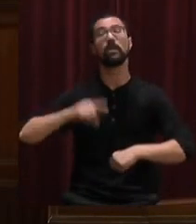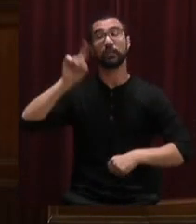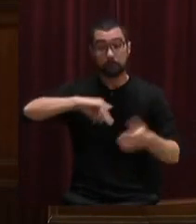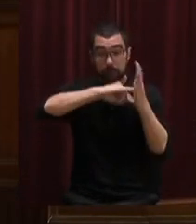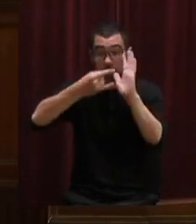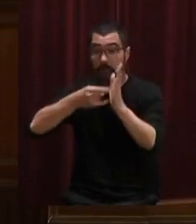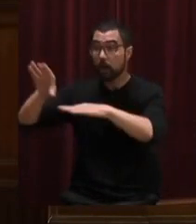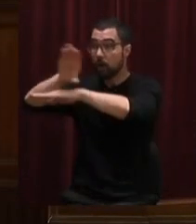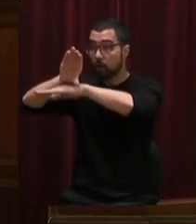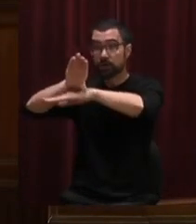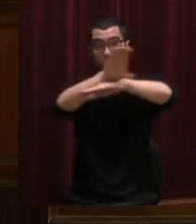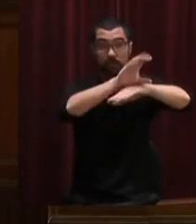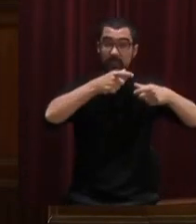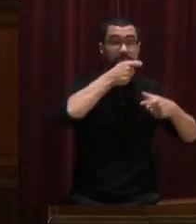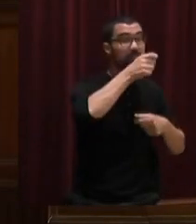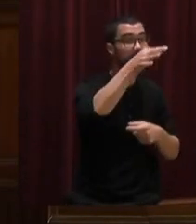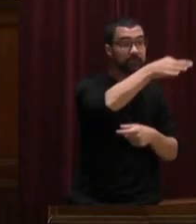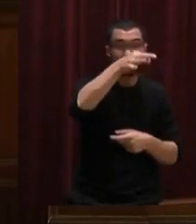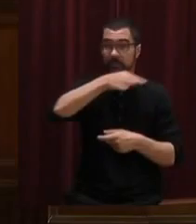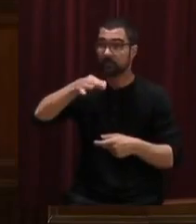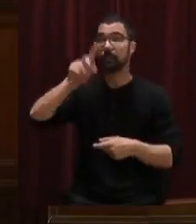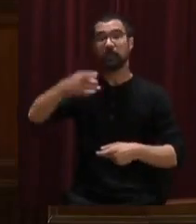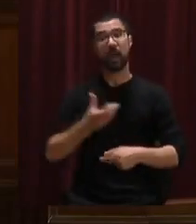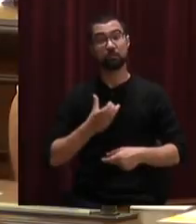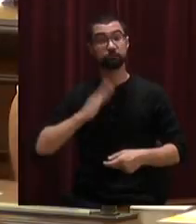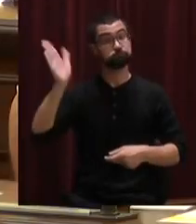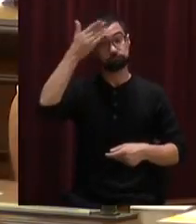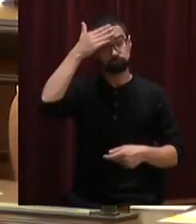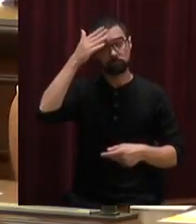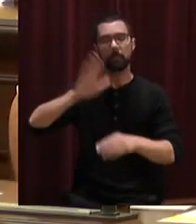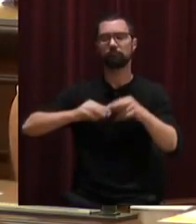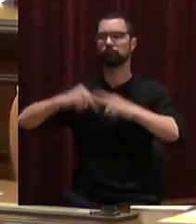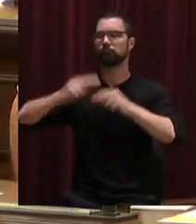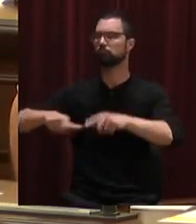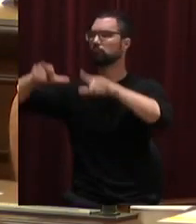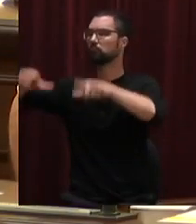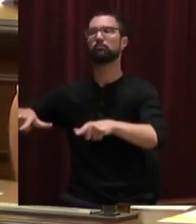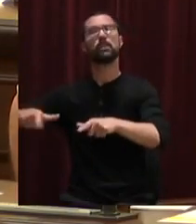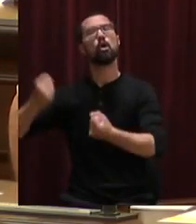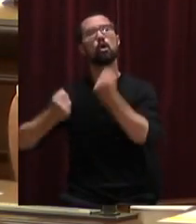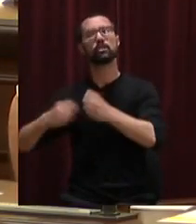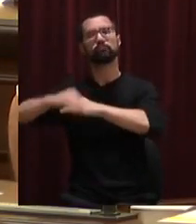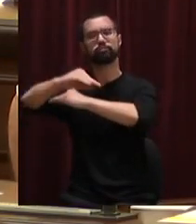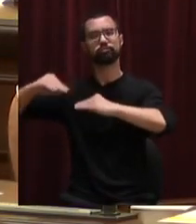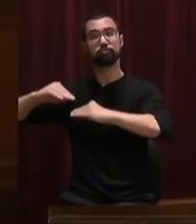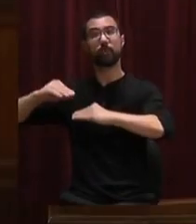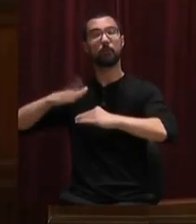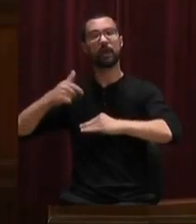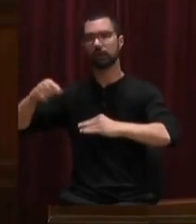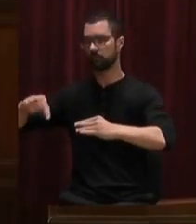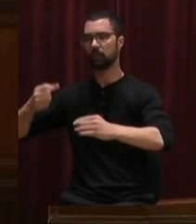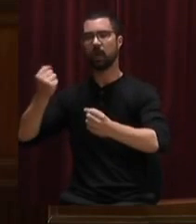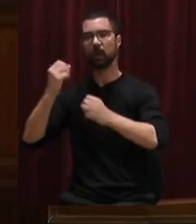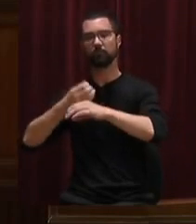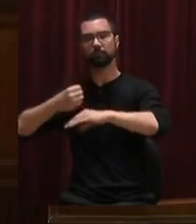dels consells insulars i els principals ajuntaments per instal·lar aparcaments dissuasoris i connectar-los amb els nuclis de les ciutats i els centres de